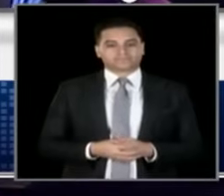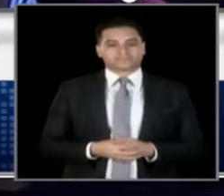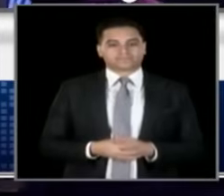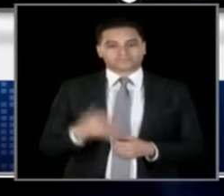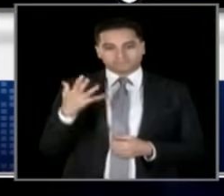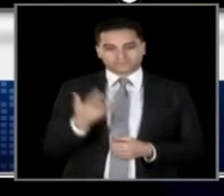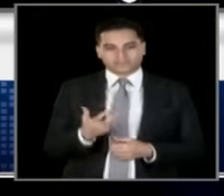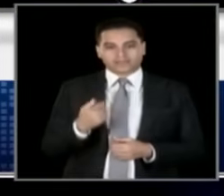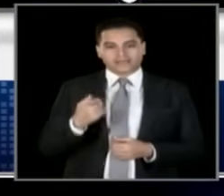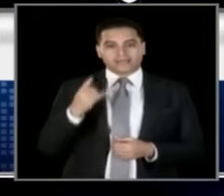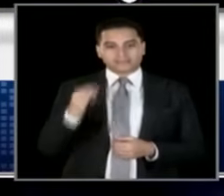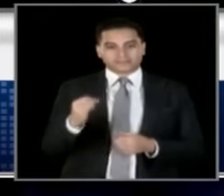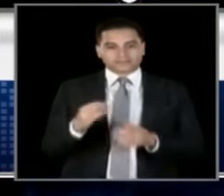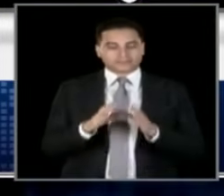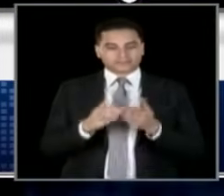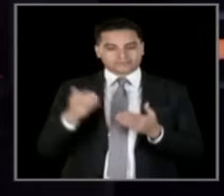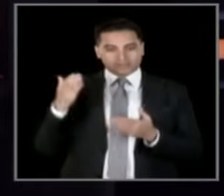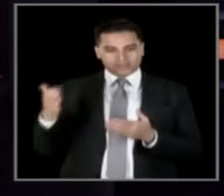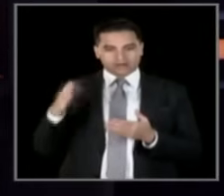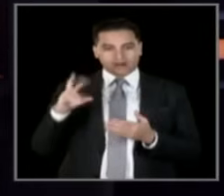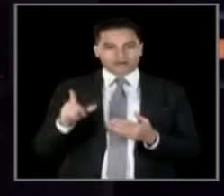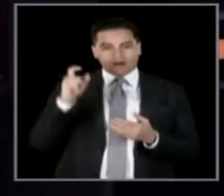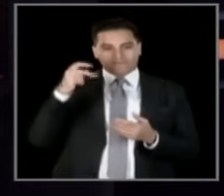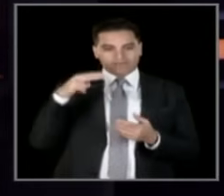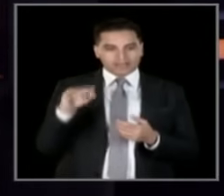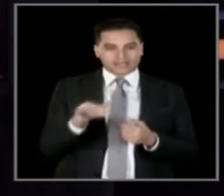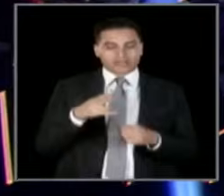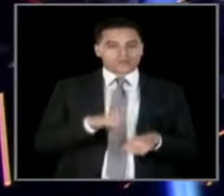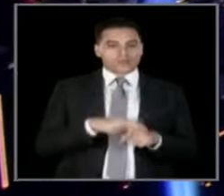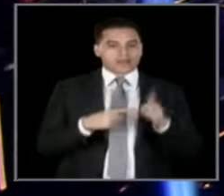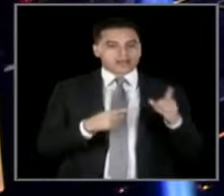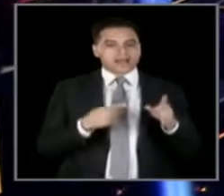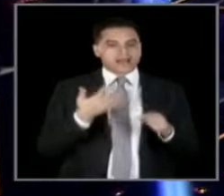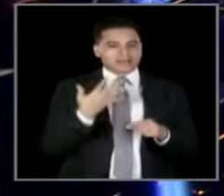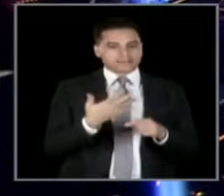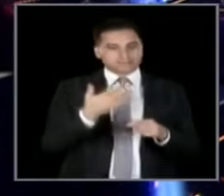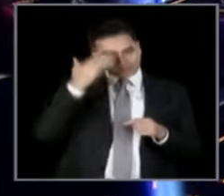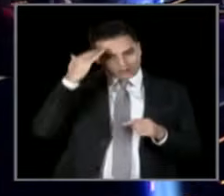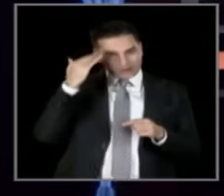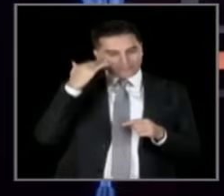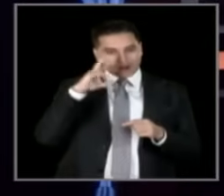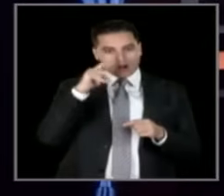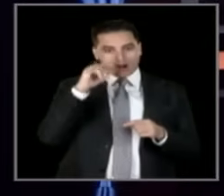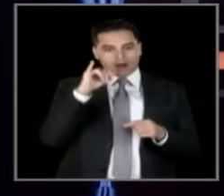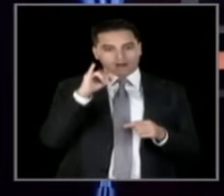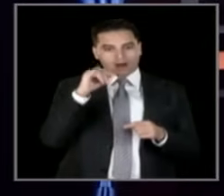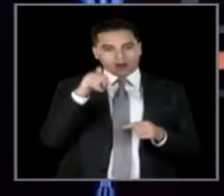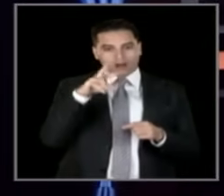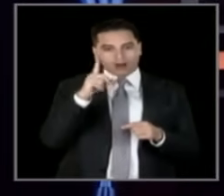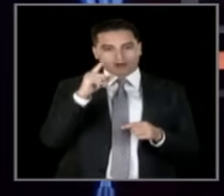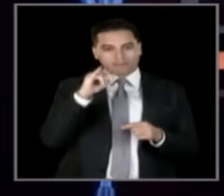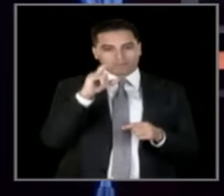نتيجة اتغيرت 50 الرفعي طنطا الغربية، 5 راهبات الأرمن